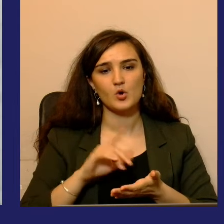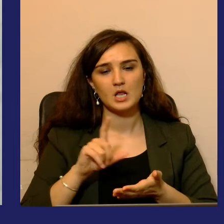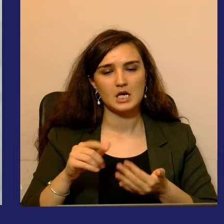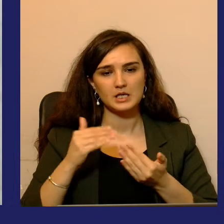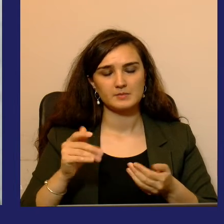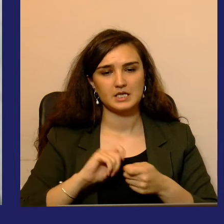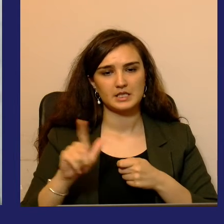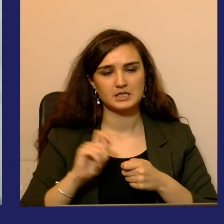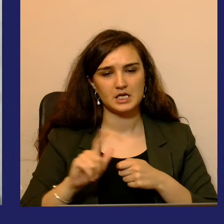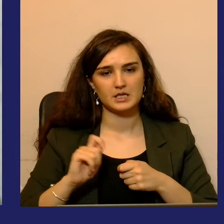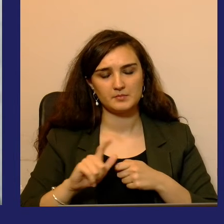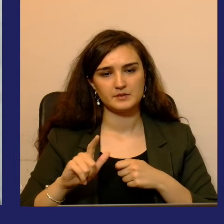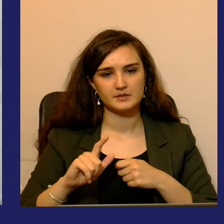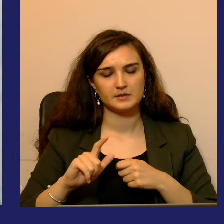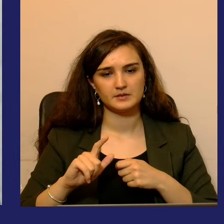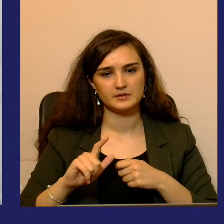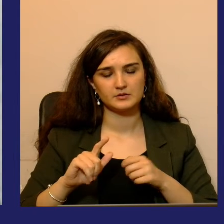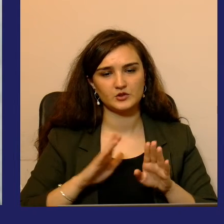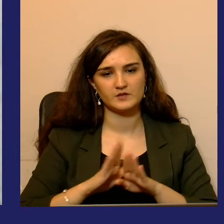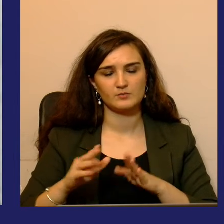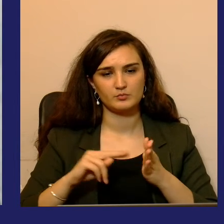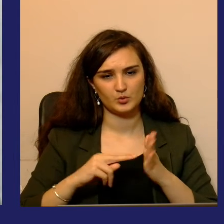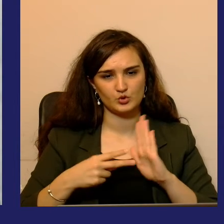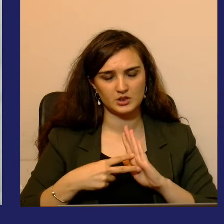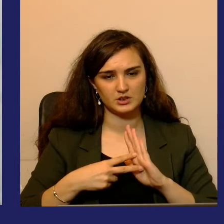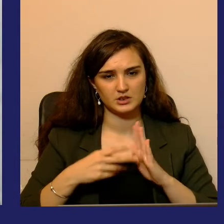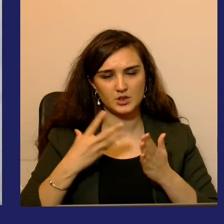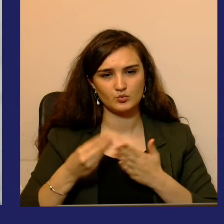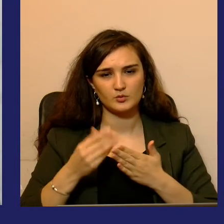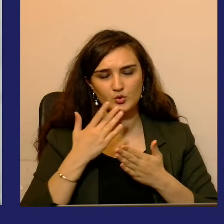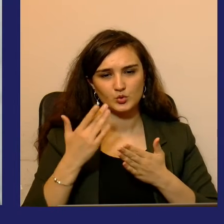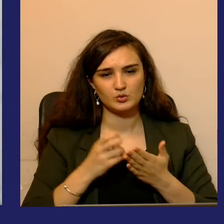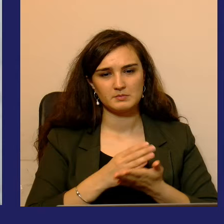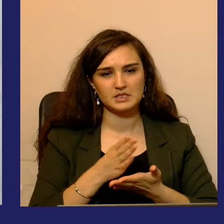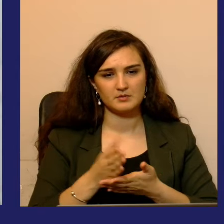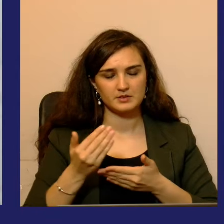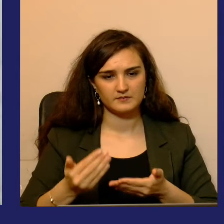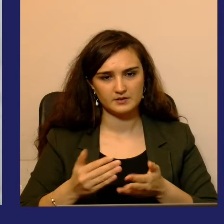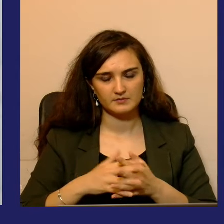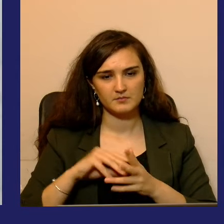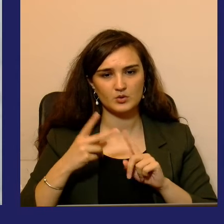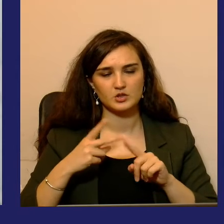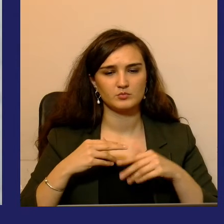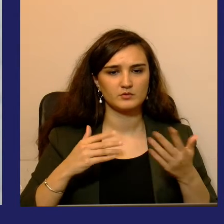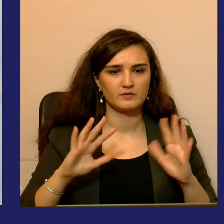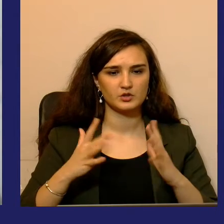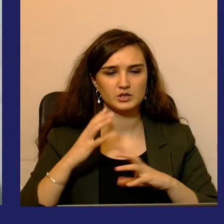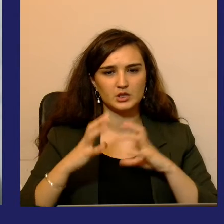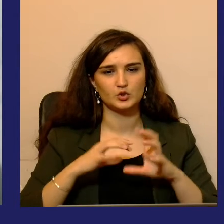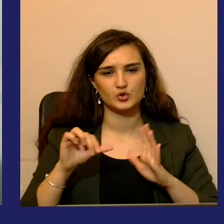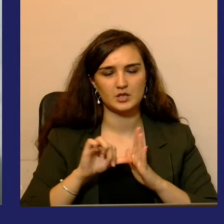მოქალაქეების გადასახადებით განშევსებულ ბიუჯეტს საკუთარი პოლიტიკური მიზნებისთვის, მეორე შემთხვევაში